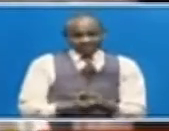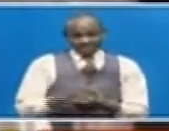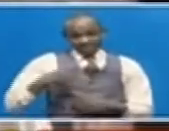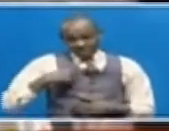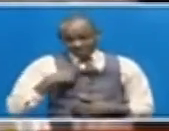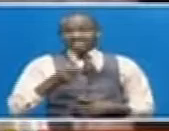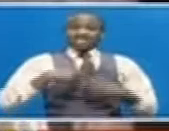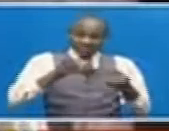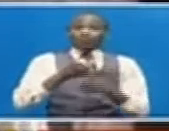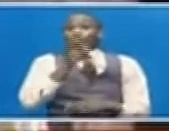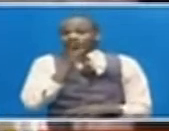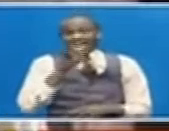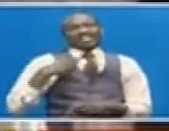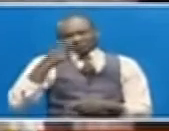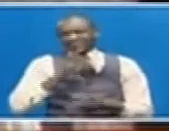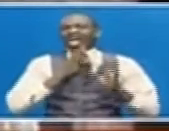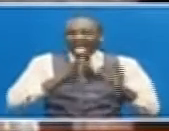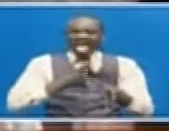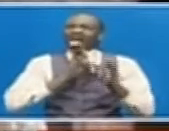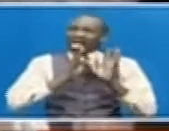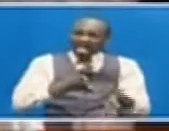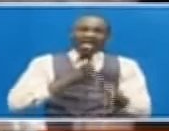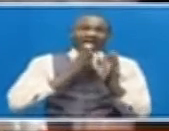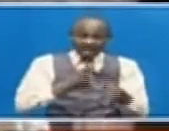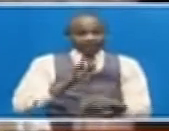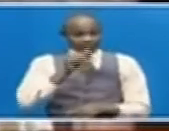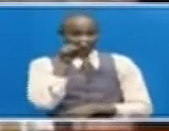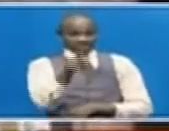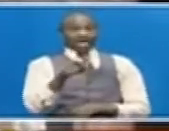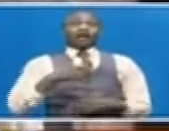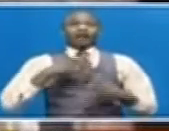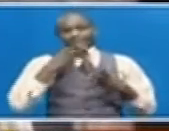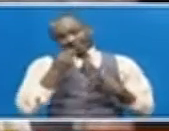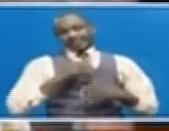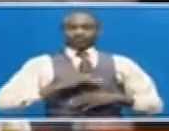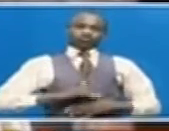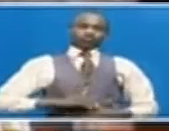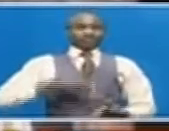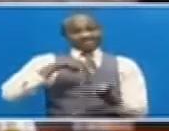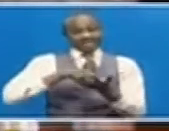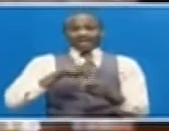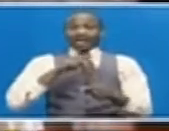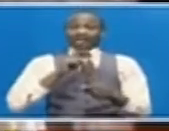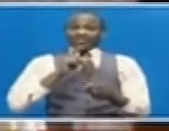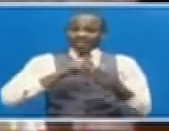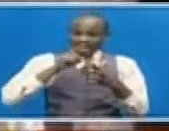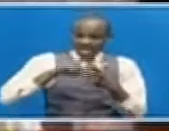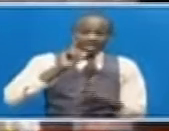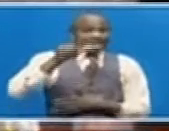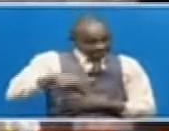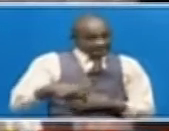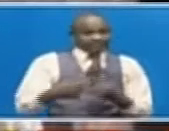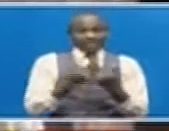tu ya kuwapea Maji wakaendelea kutapika wakatapika alafu wakapata nafuu wakasimama Alfu